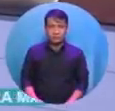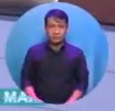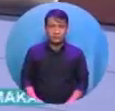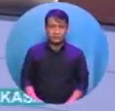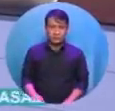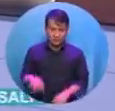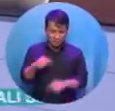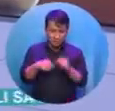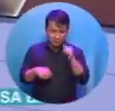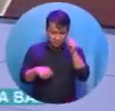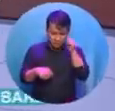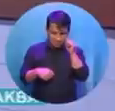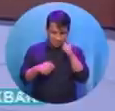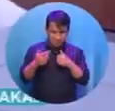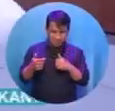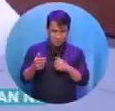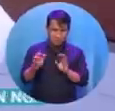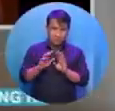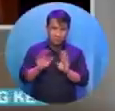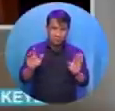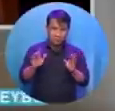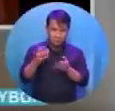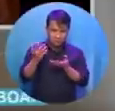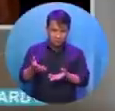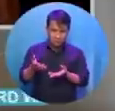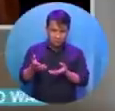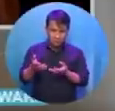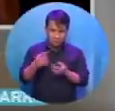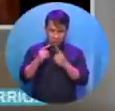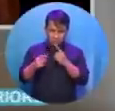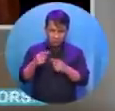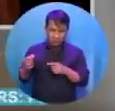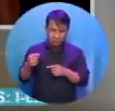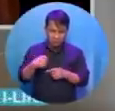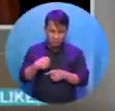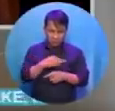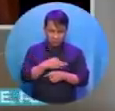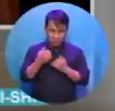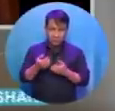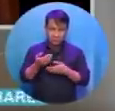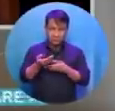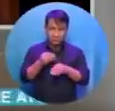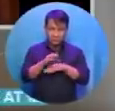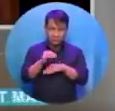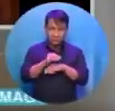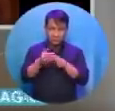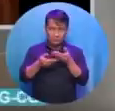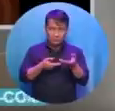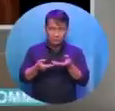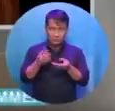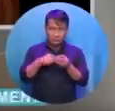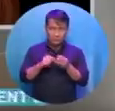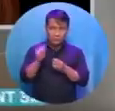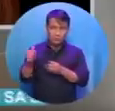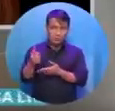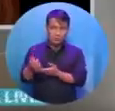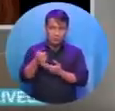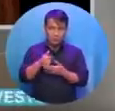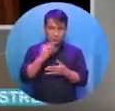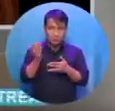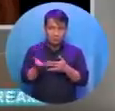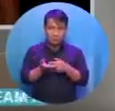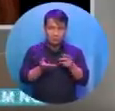Mama Aileen? Oh, sir. Huwag niyo po ibabaw ang telepono. Kakausapin niyo kayo ng mga staff para kung gusto niyo talagang magkaso, tutulungan namin kayo makapag-file